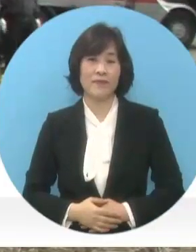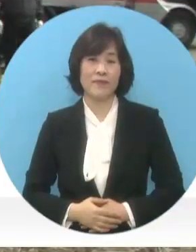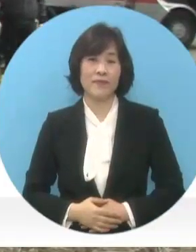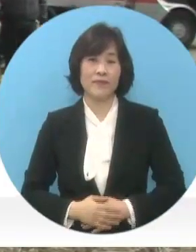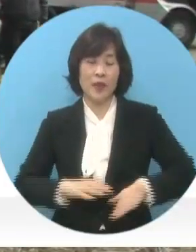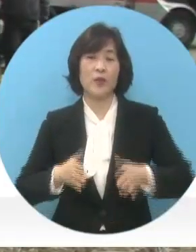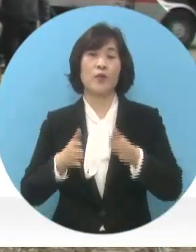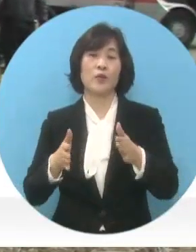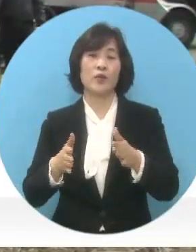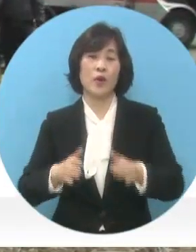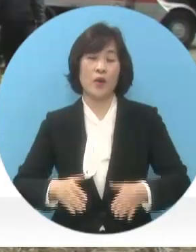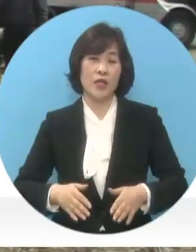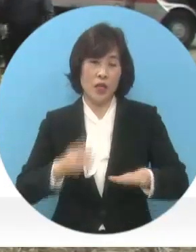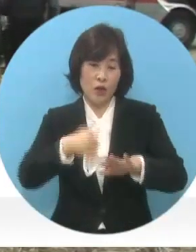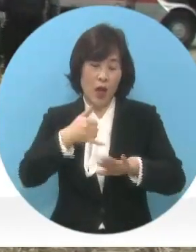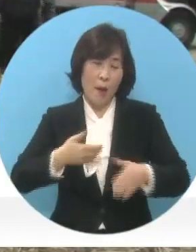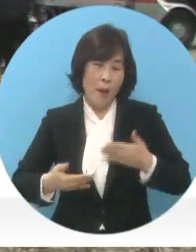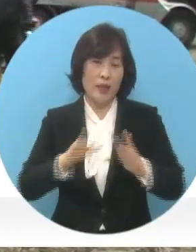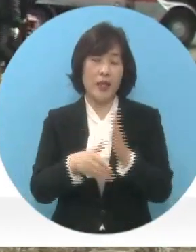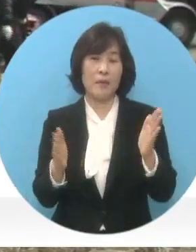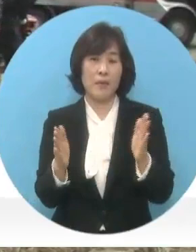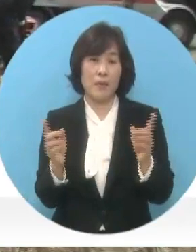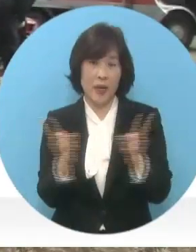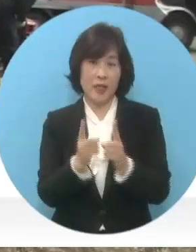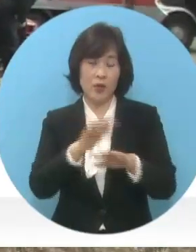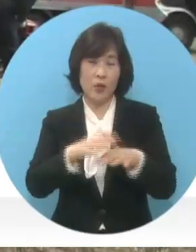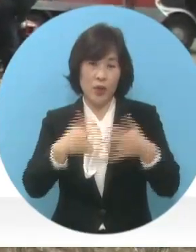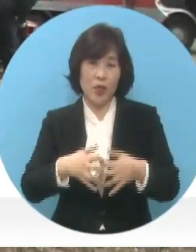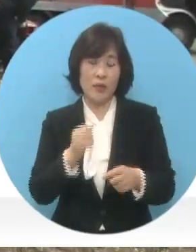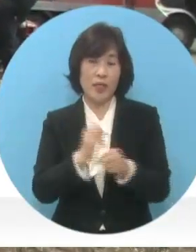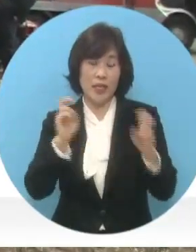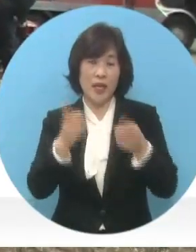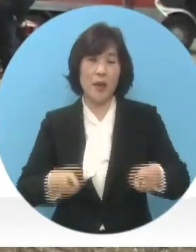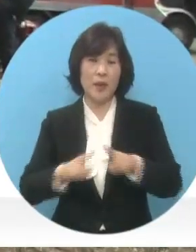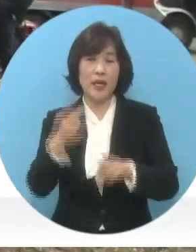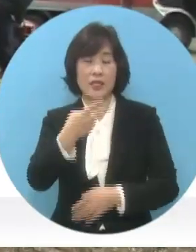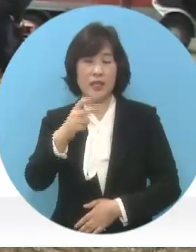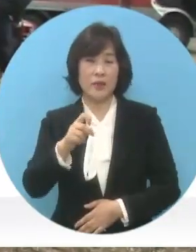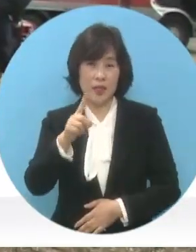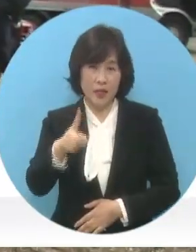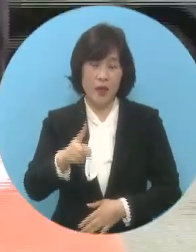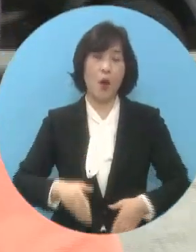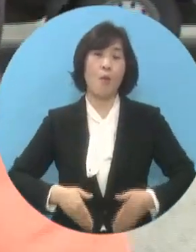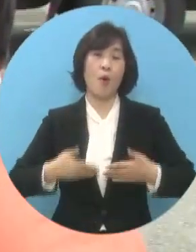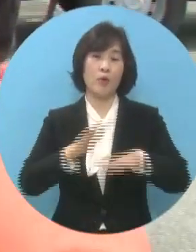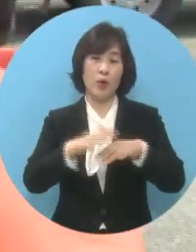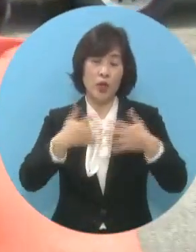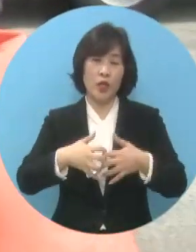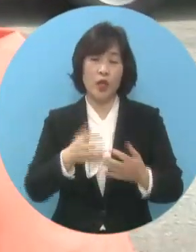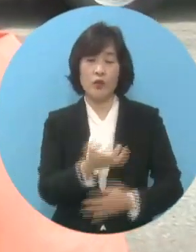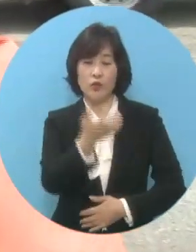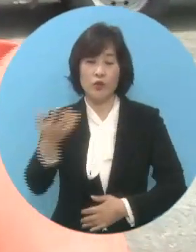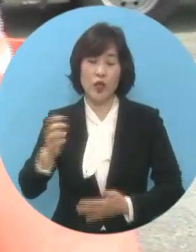전남도는 본격적인 농사철을 맞아 농기계 제조회사와 합동으로 2021년 봄철 농기계 순회 수리봉사를